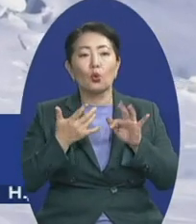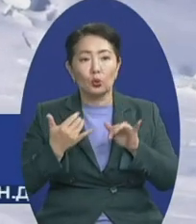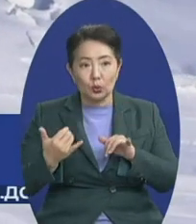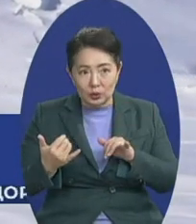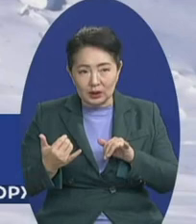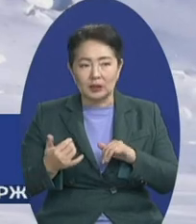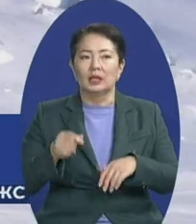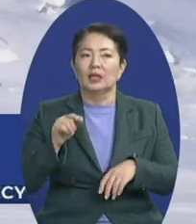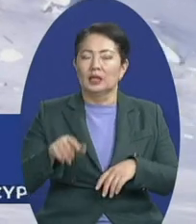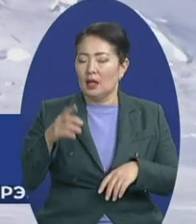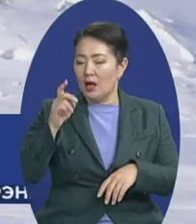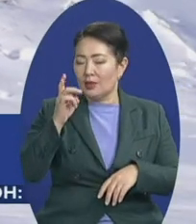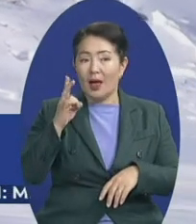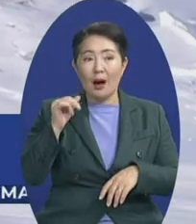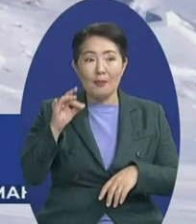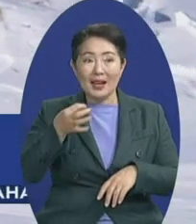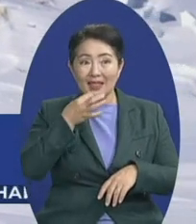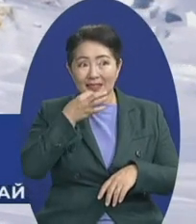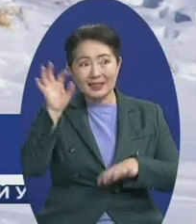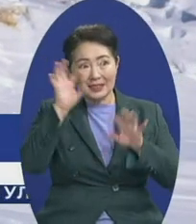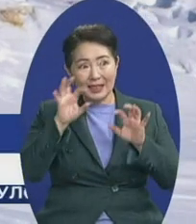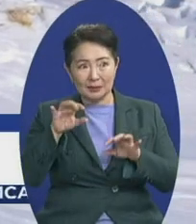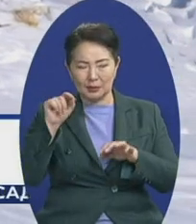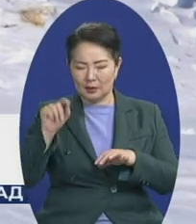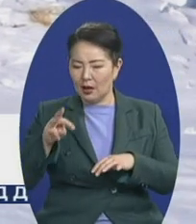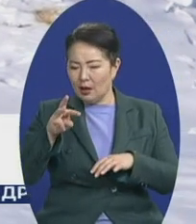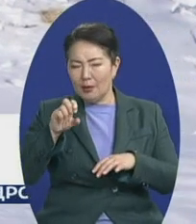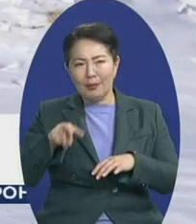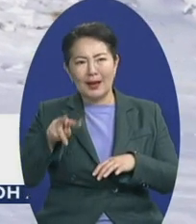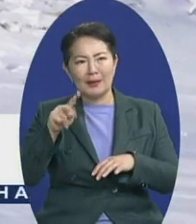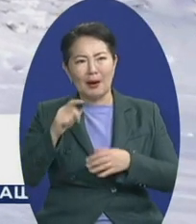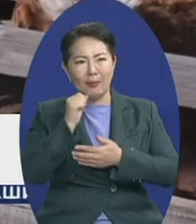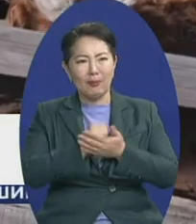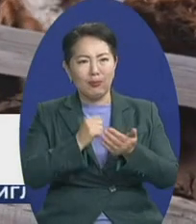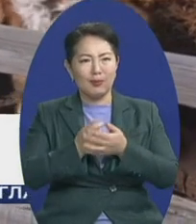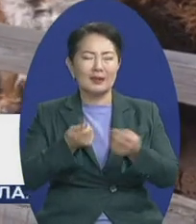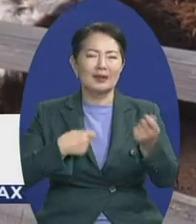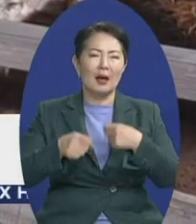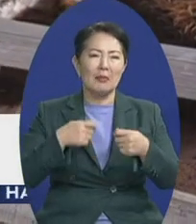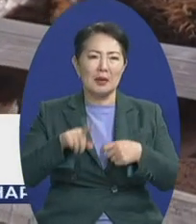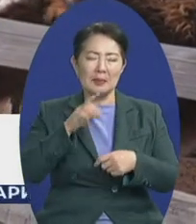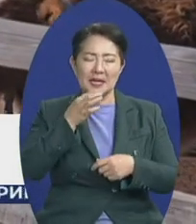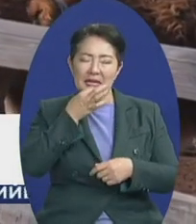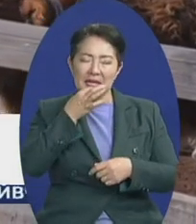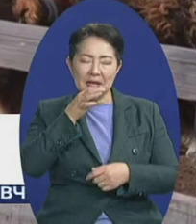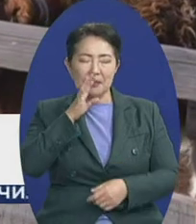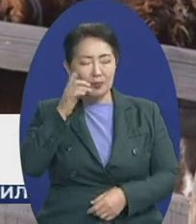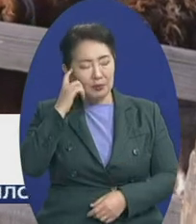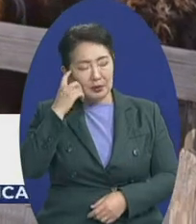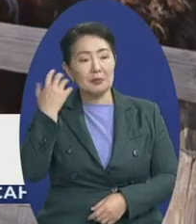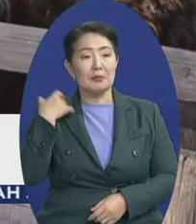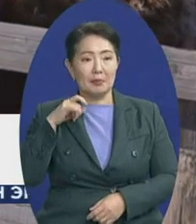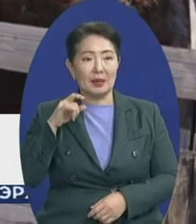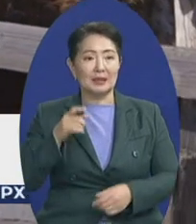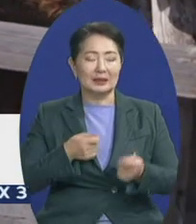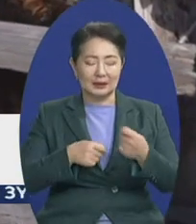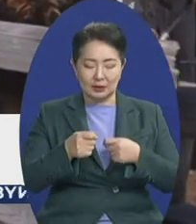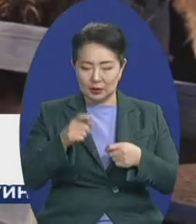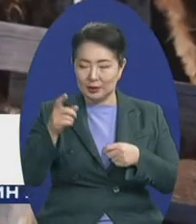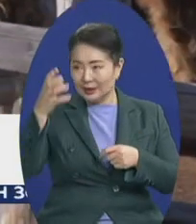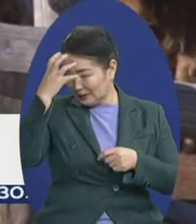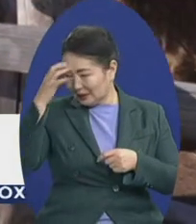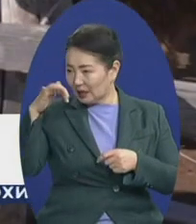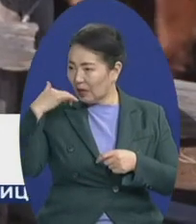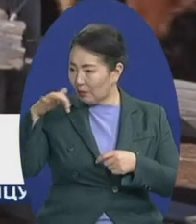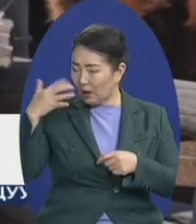эрт цас унсан учраас малчдад зах зээлд мал маха борлуулахыг илүүдүүдсэн. За үүндээ засгийн газраас хэрэгжүүлсэн бодлого чухал нөлөө үзүүлсэн